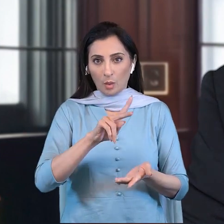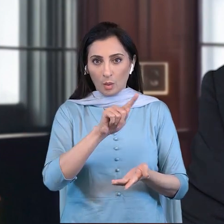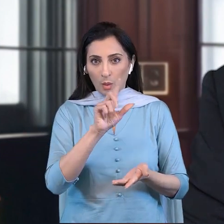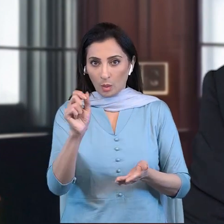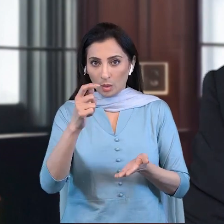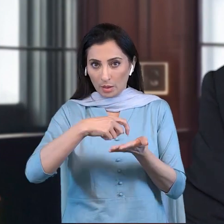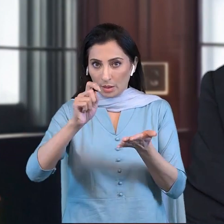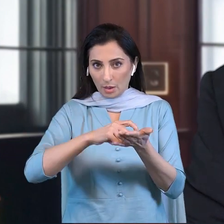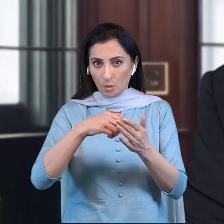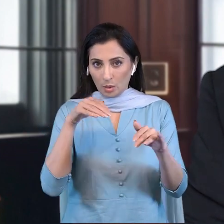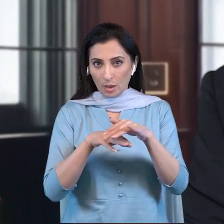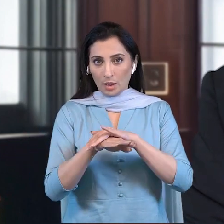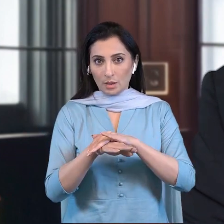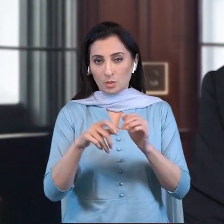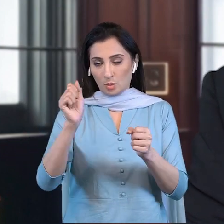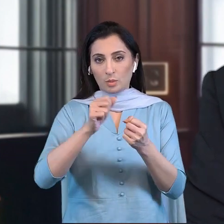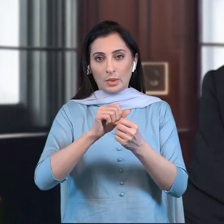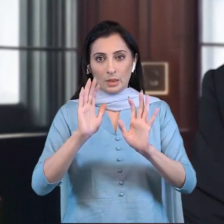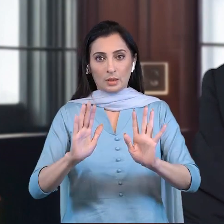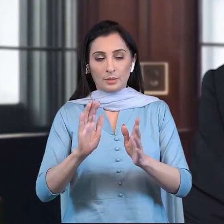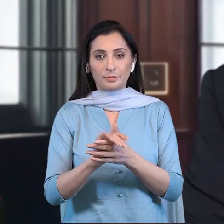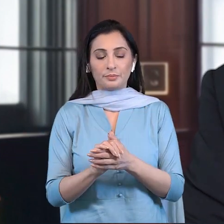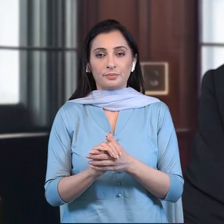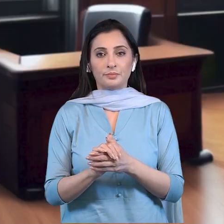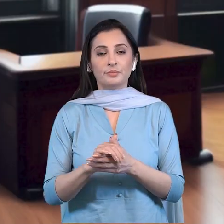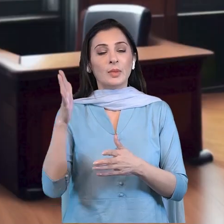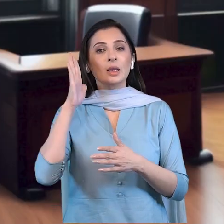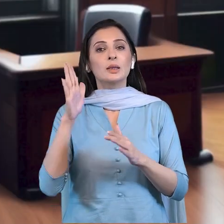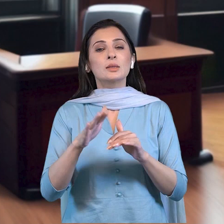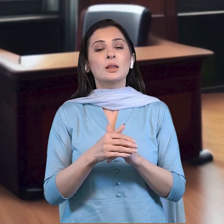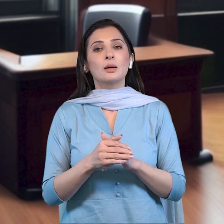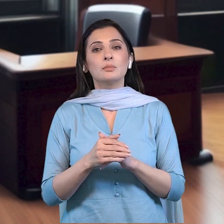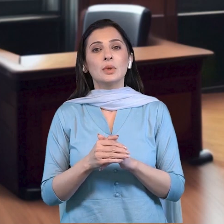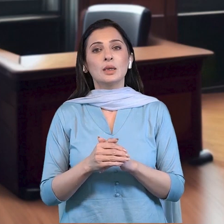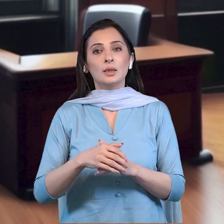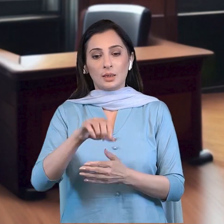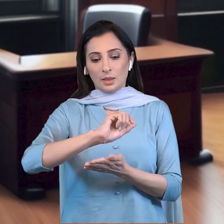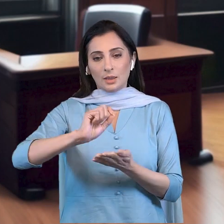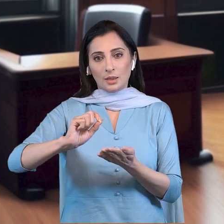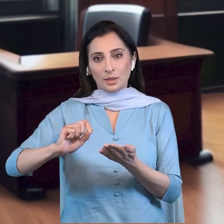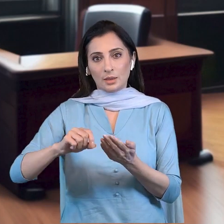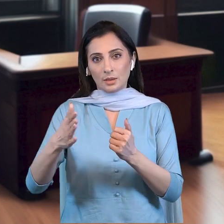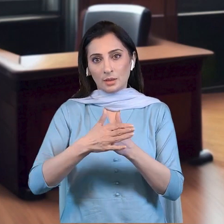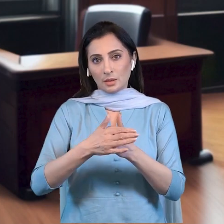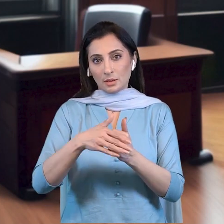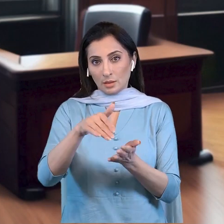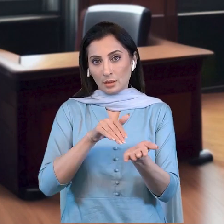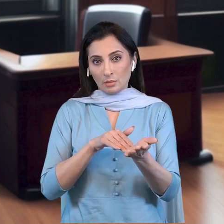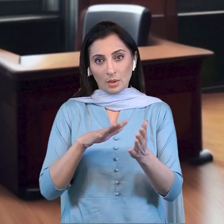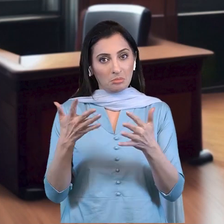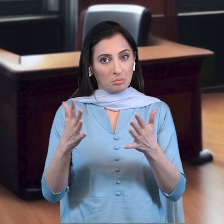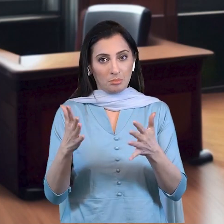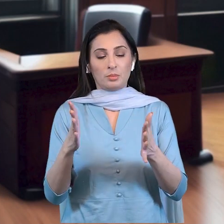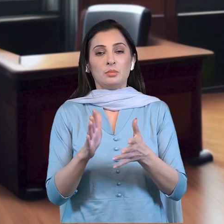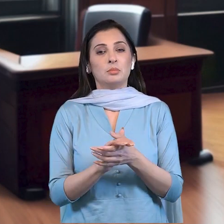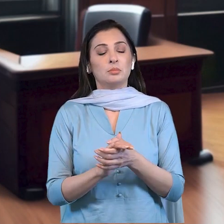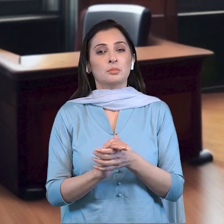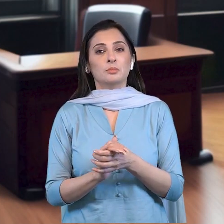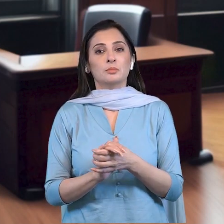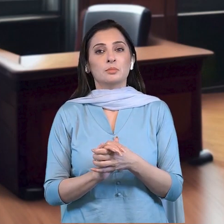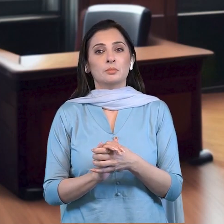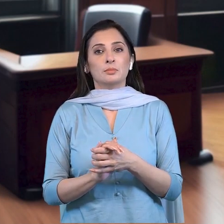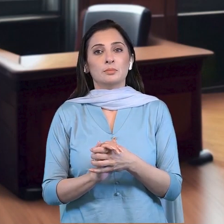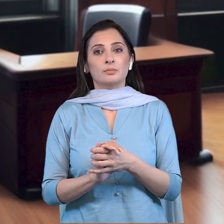آرڈیننس انڈر رول 8 اور 10، یعنی کہ کہنے کا مقصد ہے یہ ایک اسٹیچو کے تحت یہ نکاح نامہ بنایا گیا